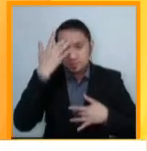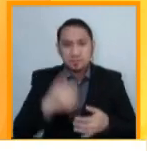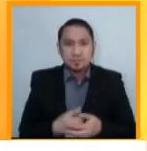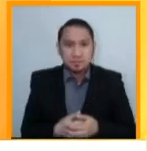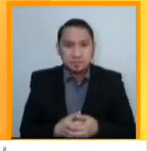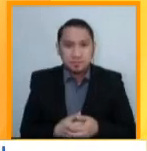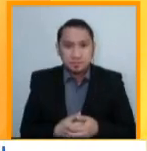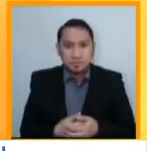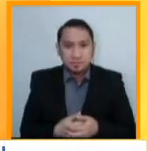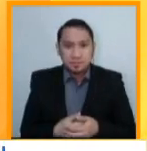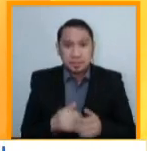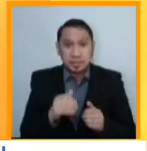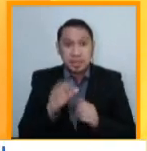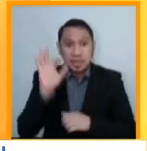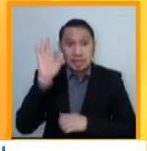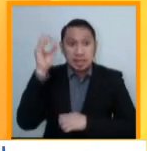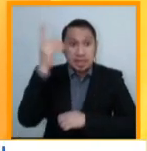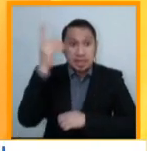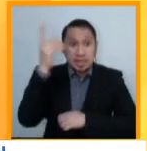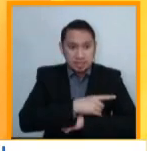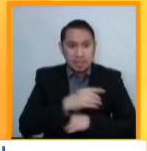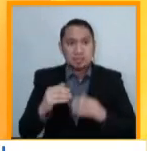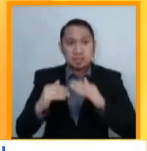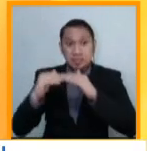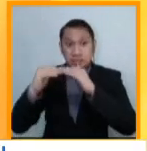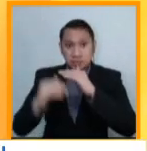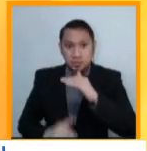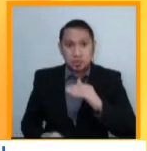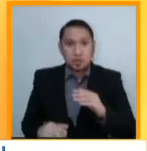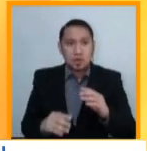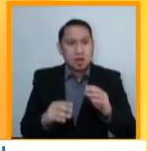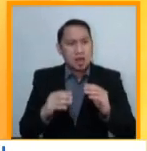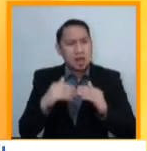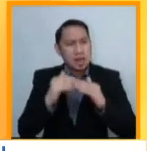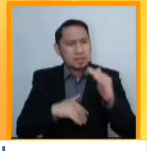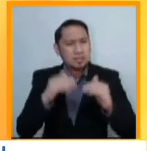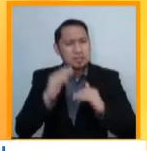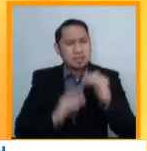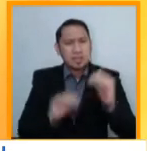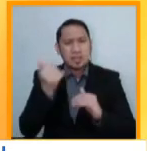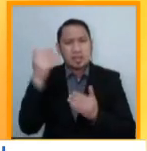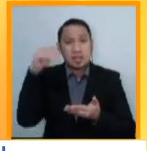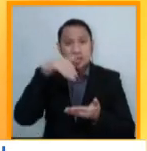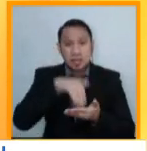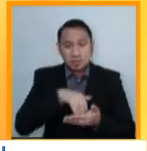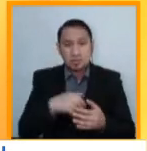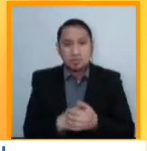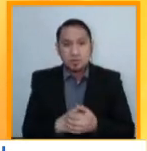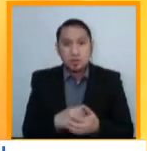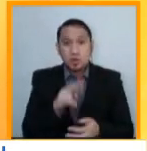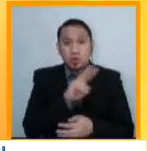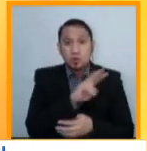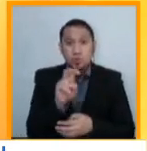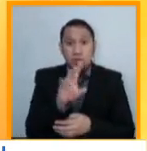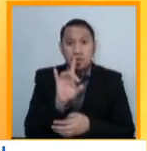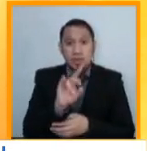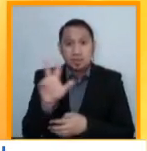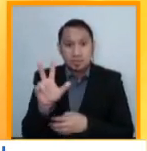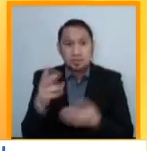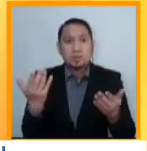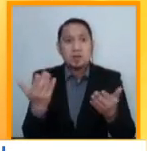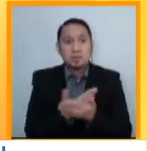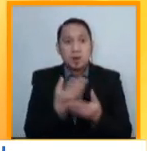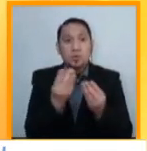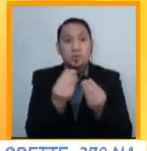na araw ring mas mababa sa 10,000 ang active cases. 283 naman ang mga bagong gumaling habang 13